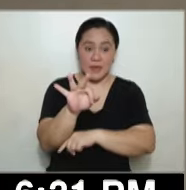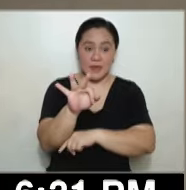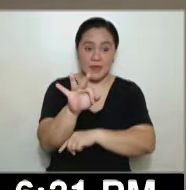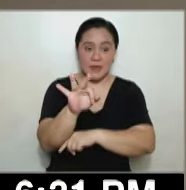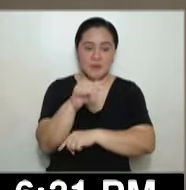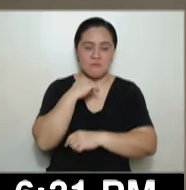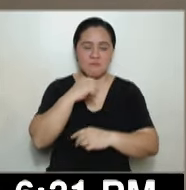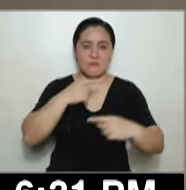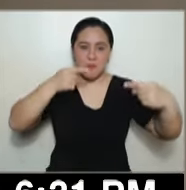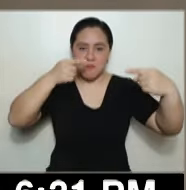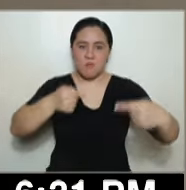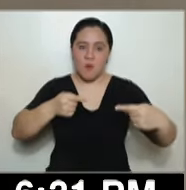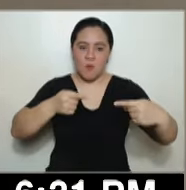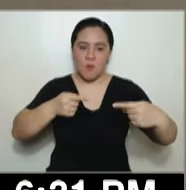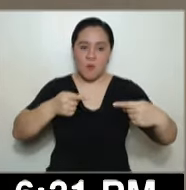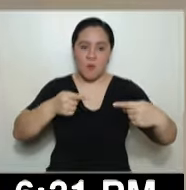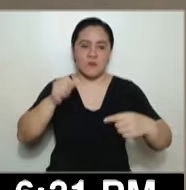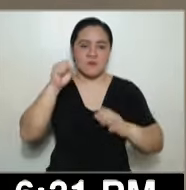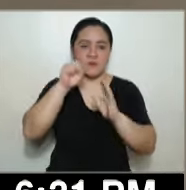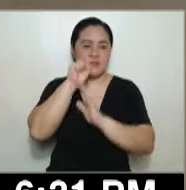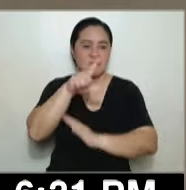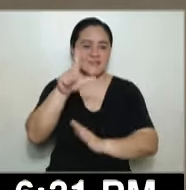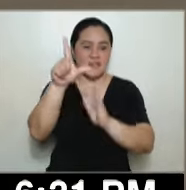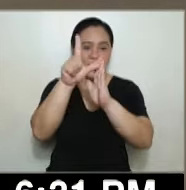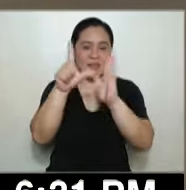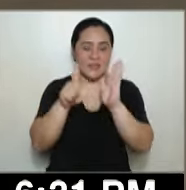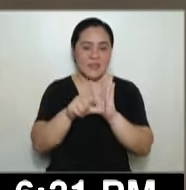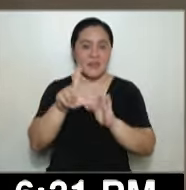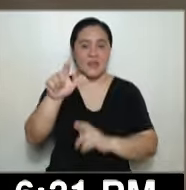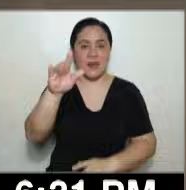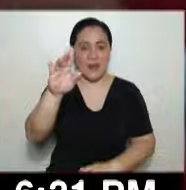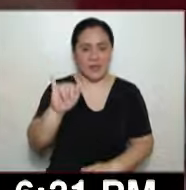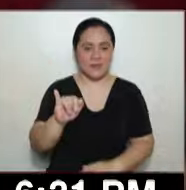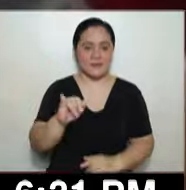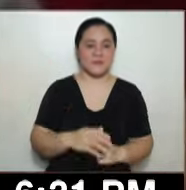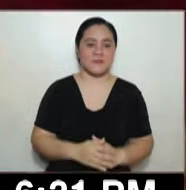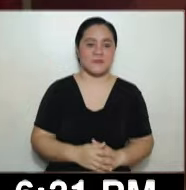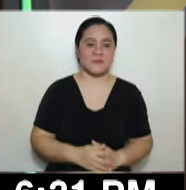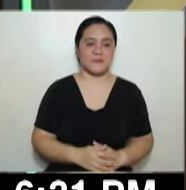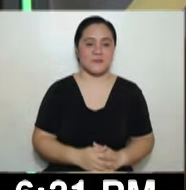babanggain niya ang sariling hipag ang incumbent na si Mayor Lani.